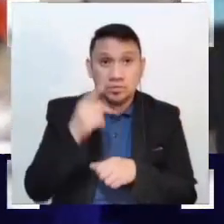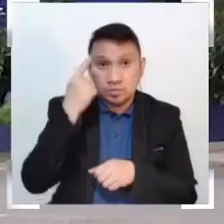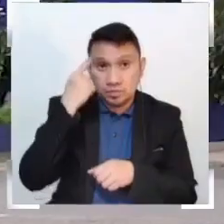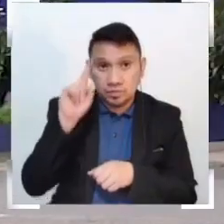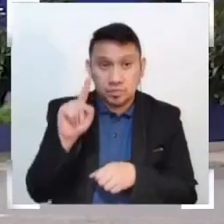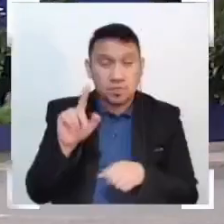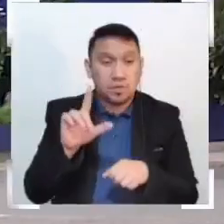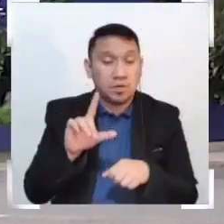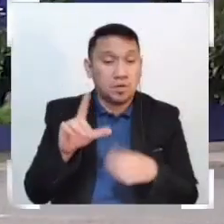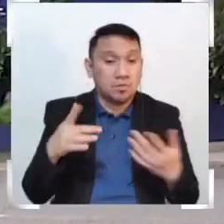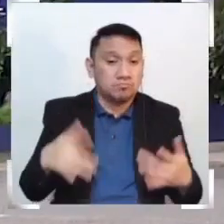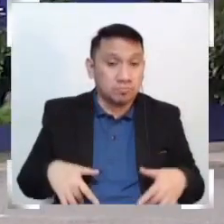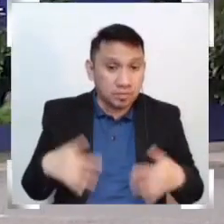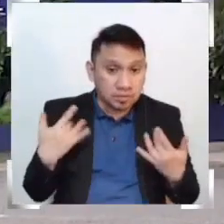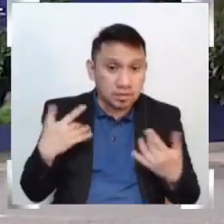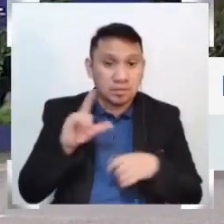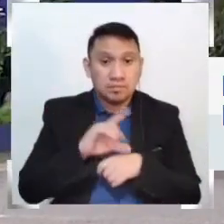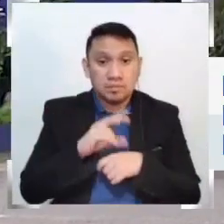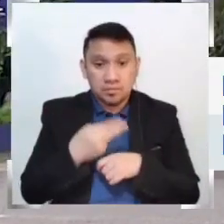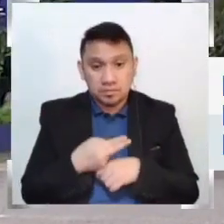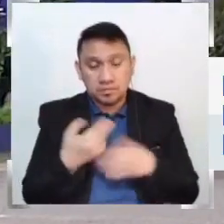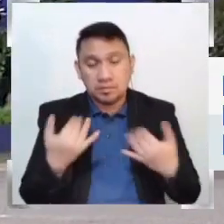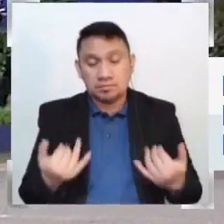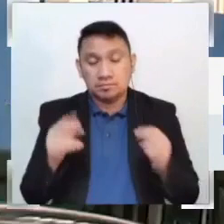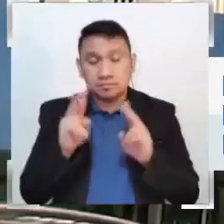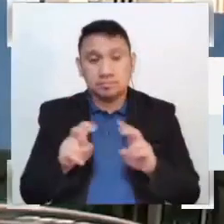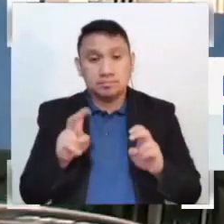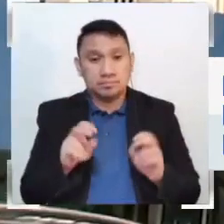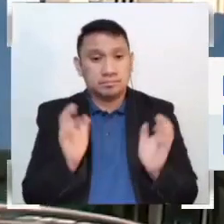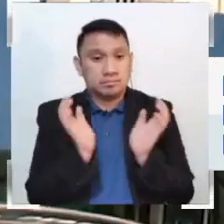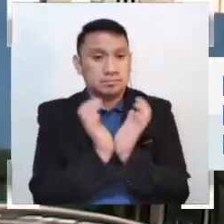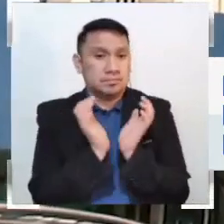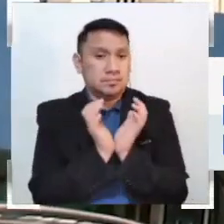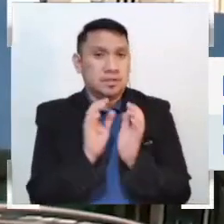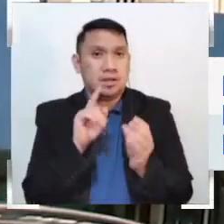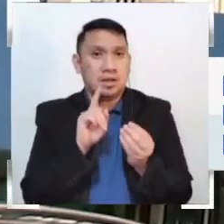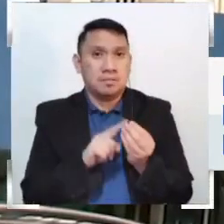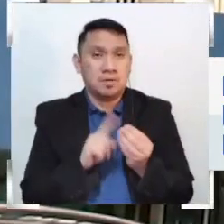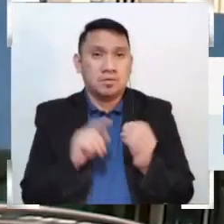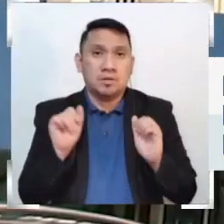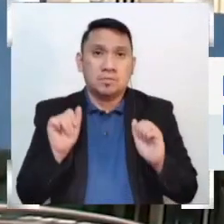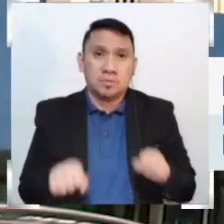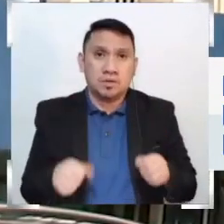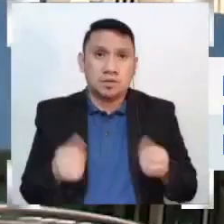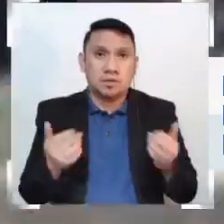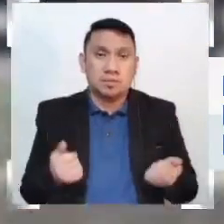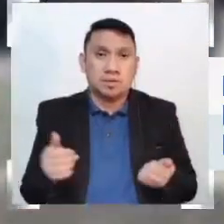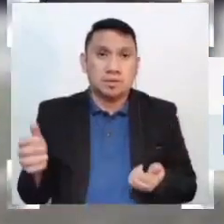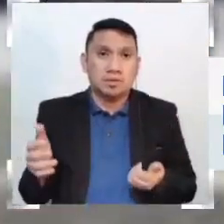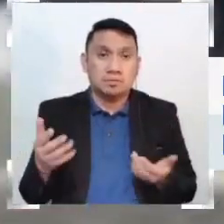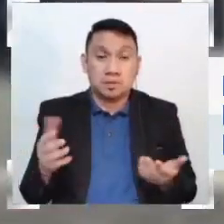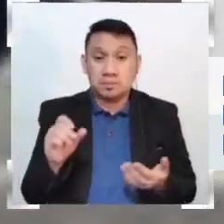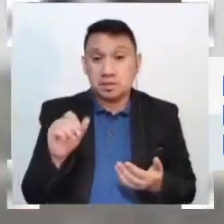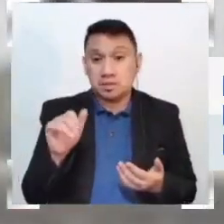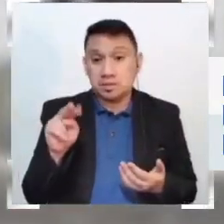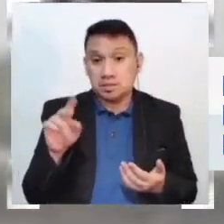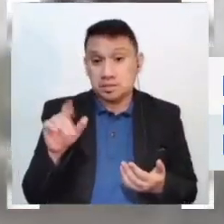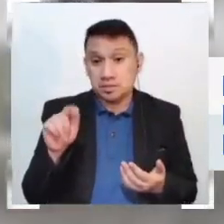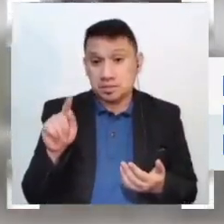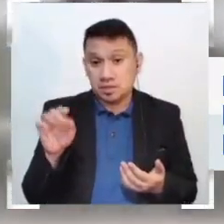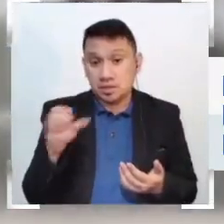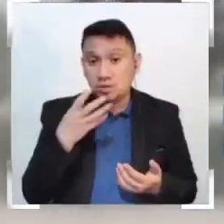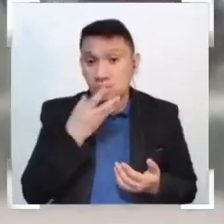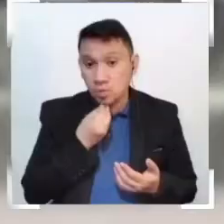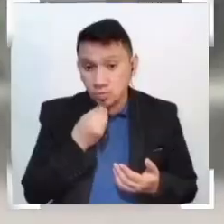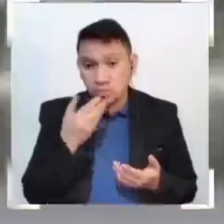po nila. Iniimbestigahan na rin daw ng DSWD ang posibilidad na hakot ng sindikato ang mga namamalimos para